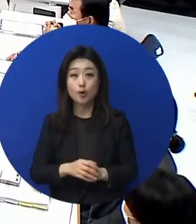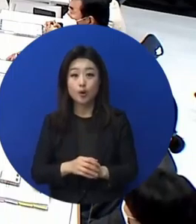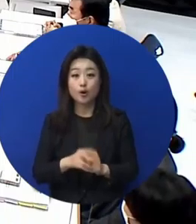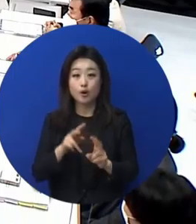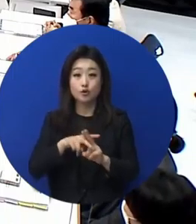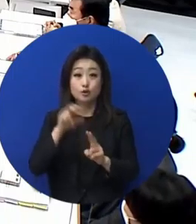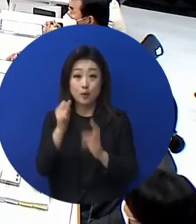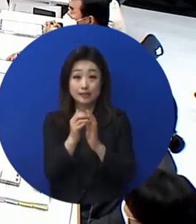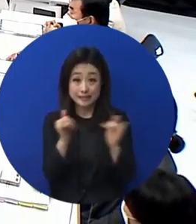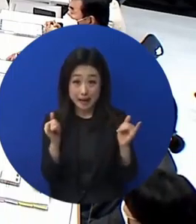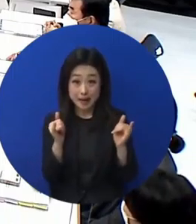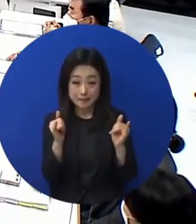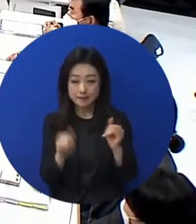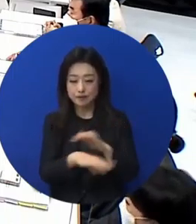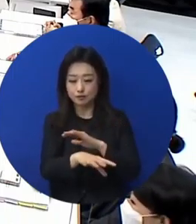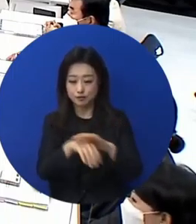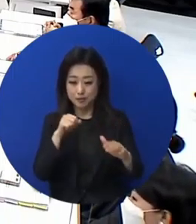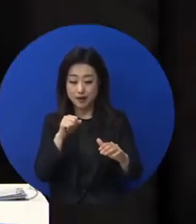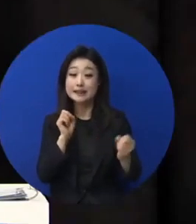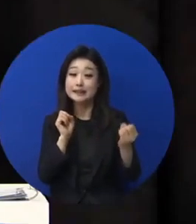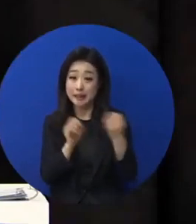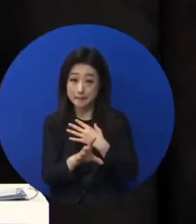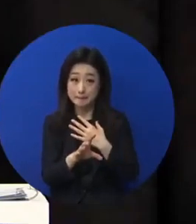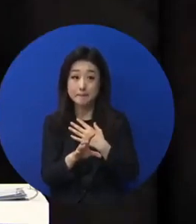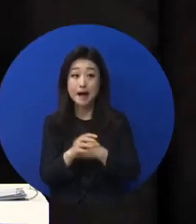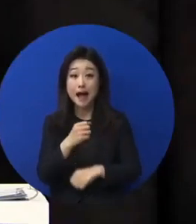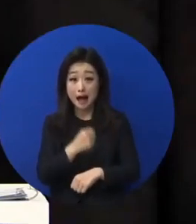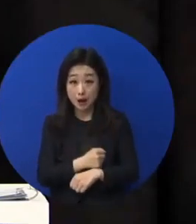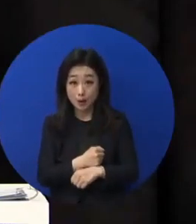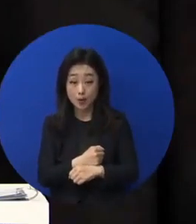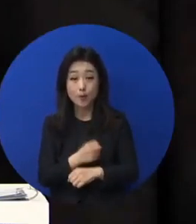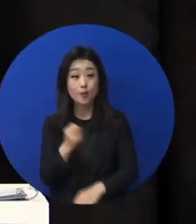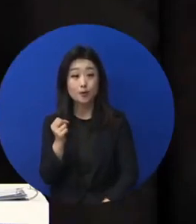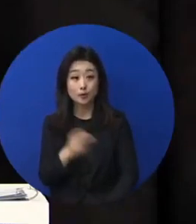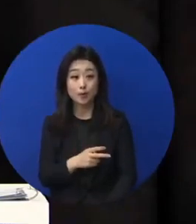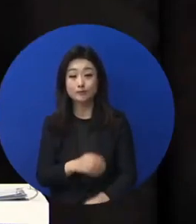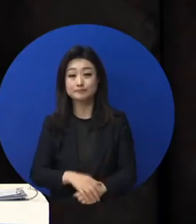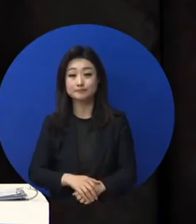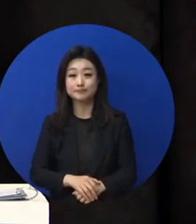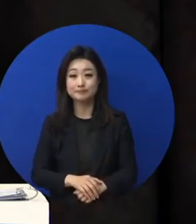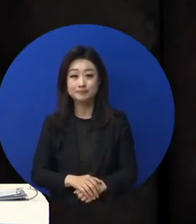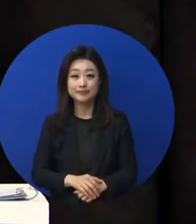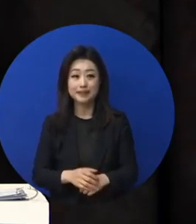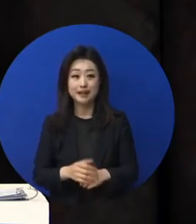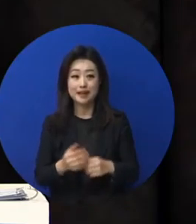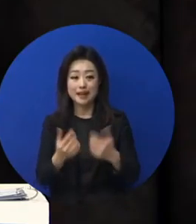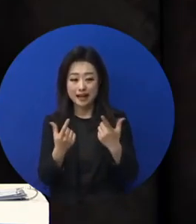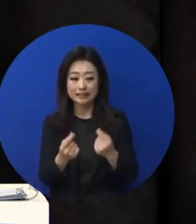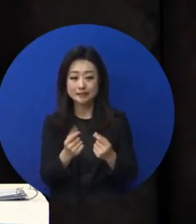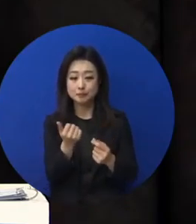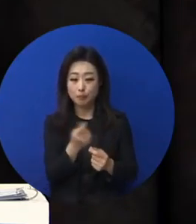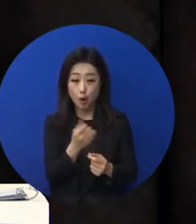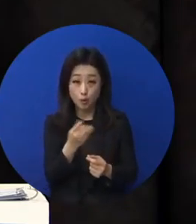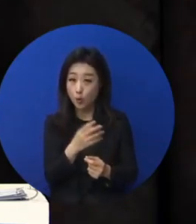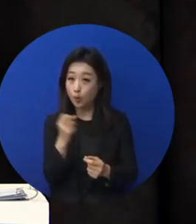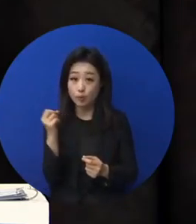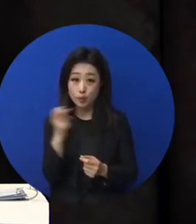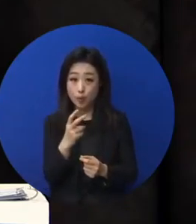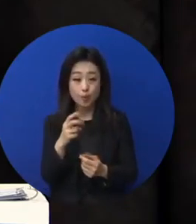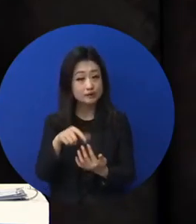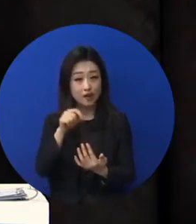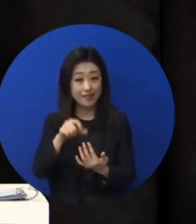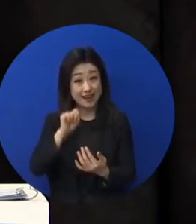선택해서 답변하는 형식입니다. 그리고 같은 번호는 다시 선택할 수 없다는 점을 알려드리겠습니다. 어떤 질문이